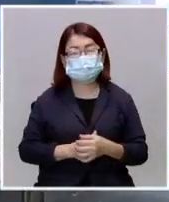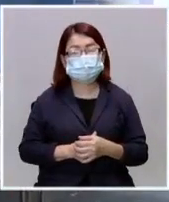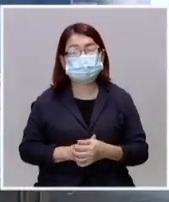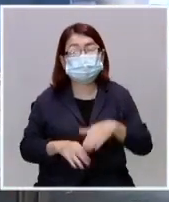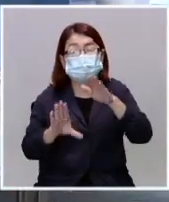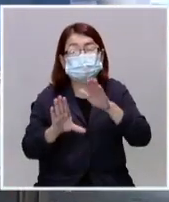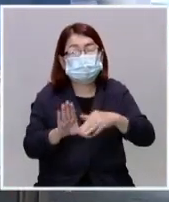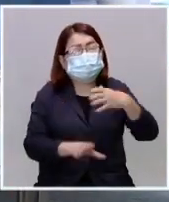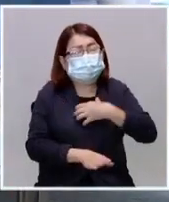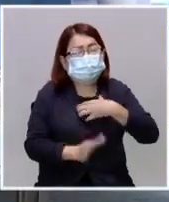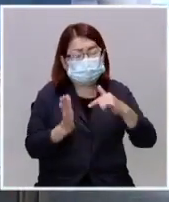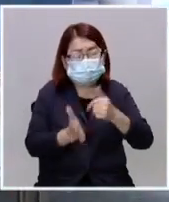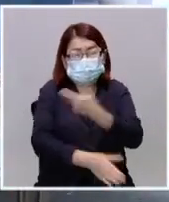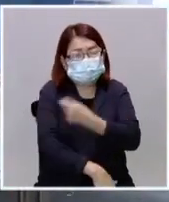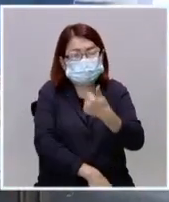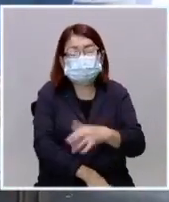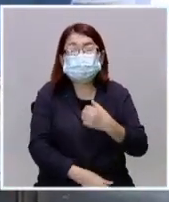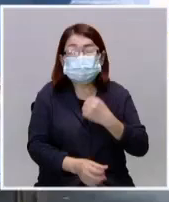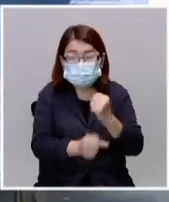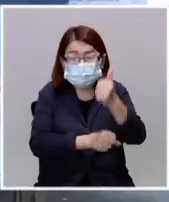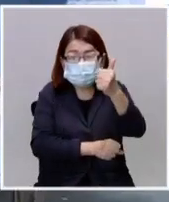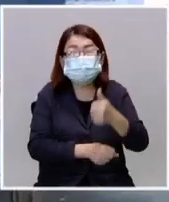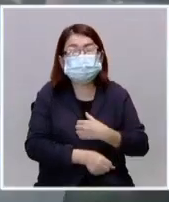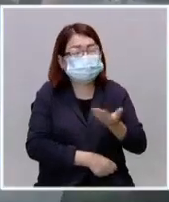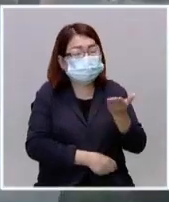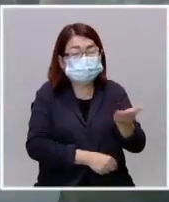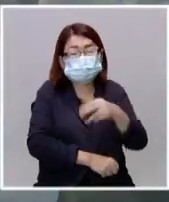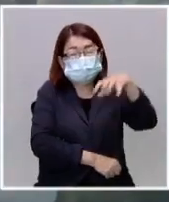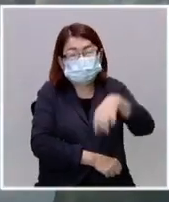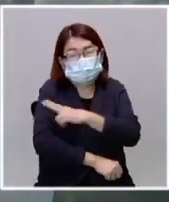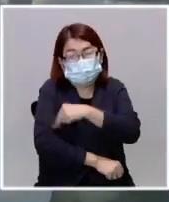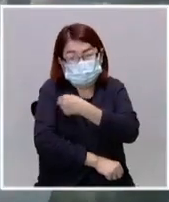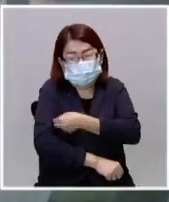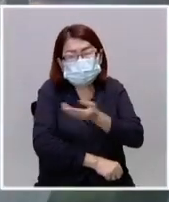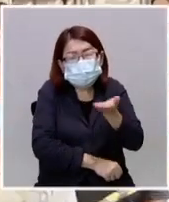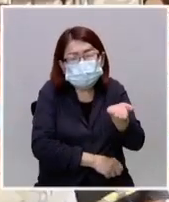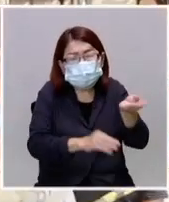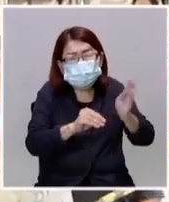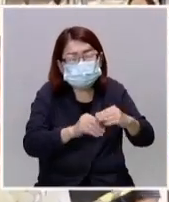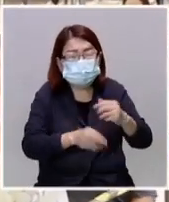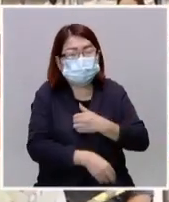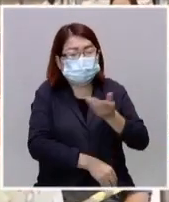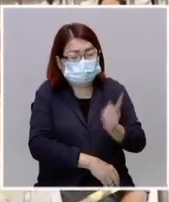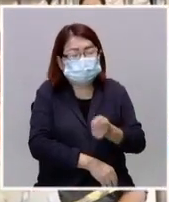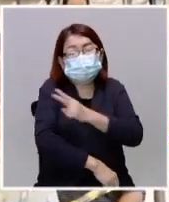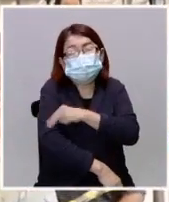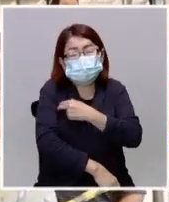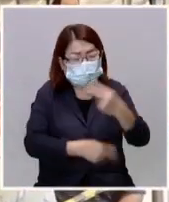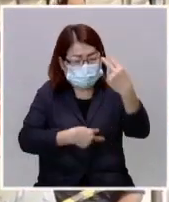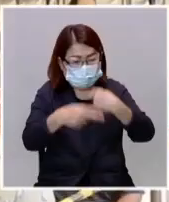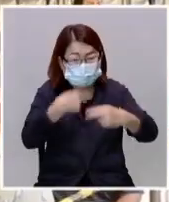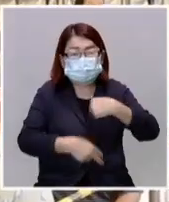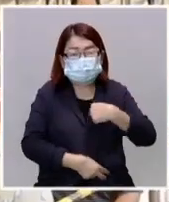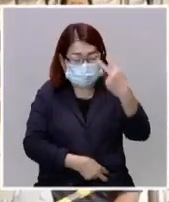ม่เป็นไรค่ะกลุ่มนี้ไปขอเพิ่มชื่อตนเองที่โรงพยาบาลได้นะคะถ้าหากคุณหมอพิจารณาว่าเป็นผู้ที่มีความเสี่ยงก็จะ